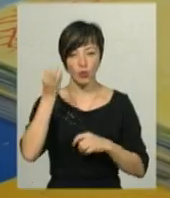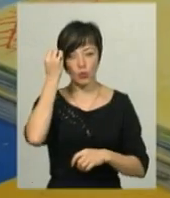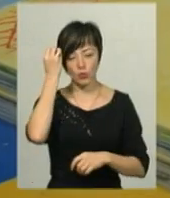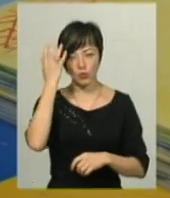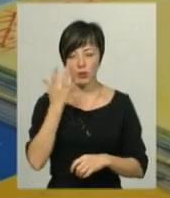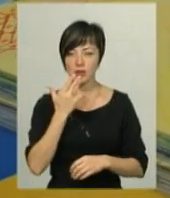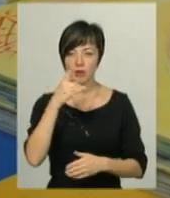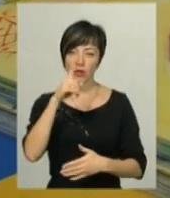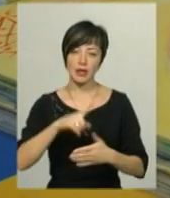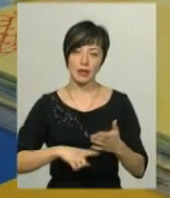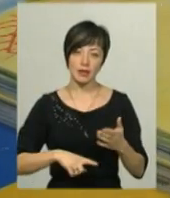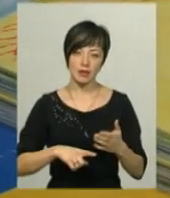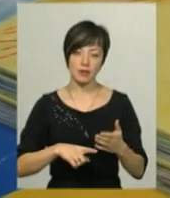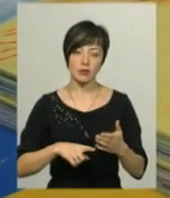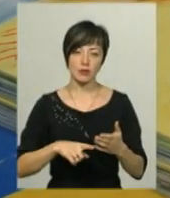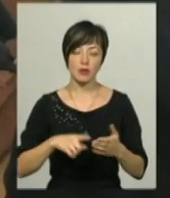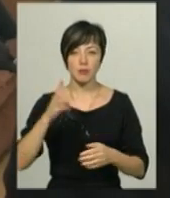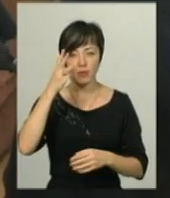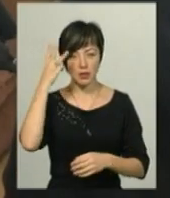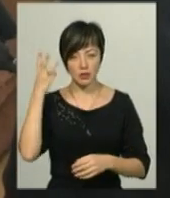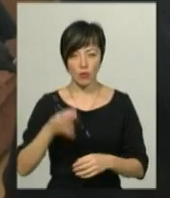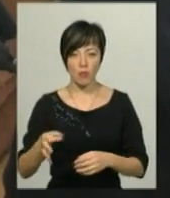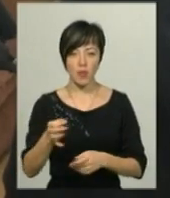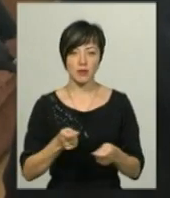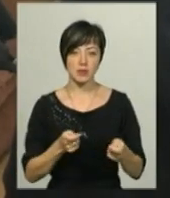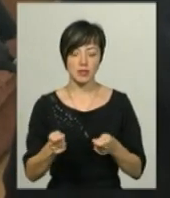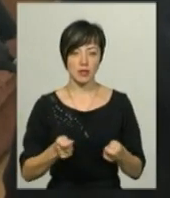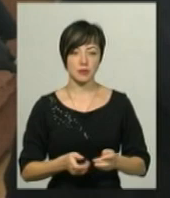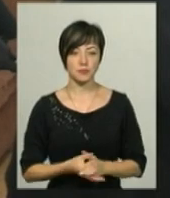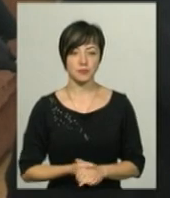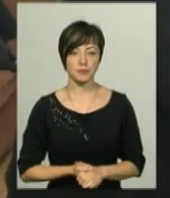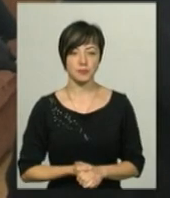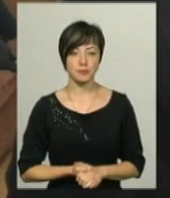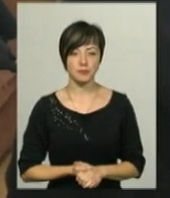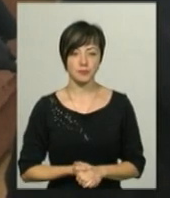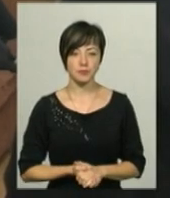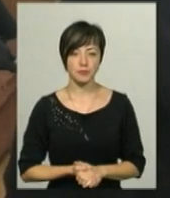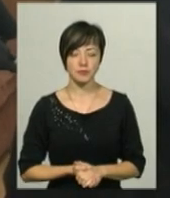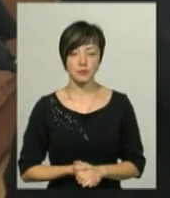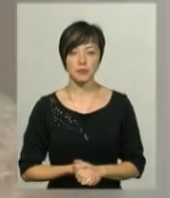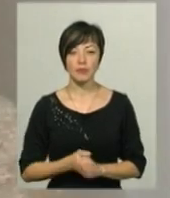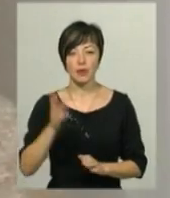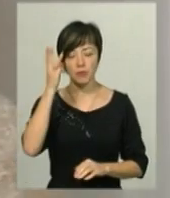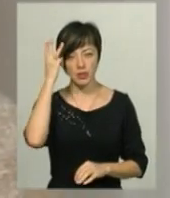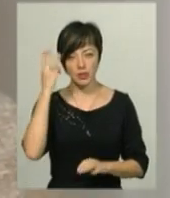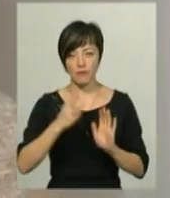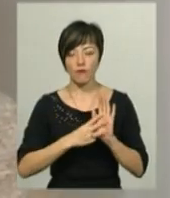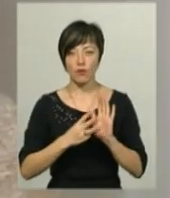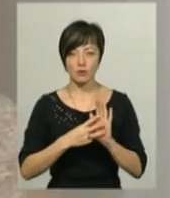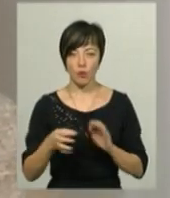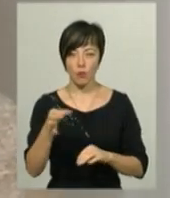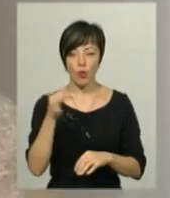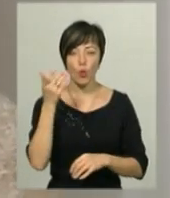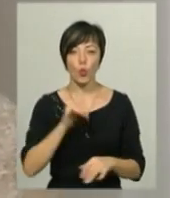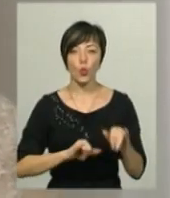культури, національностей, релігій та туризму Хмельницької облдержадміністрації Валентина Лукашук. Хмельниччина стала восьмою областю,